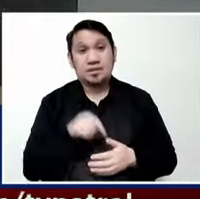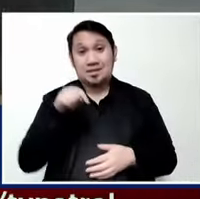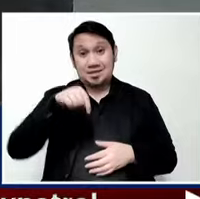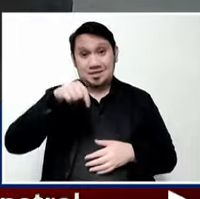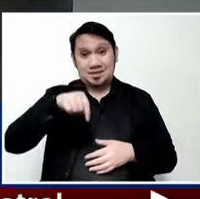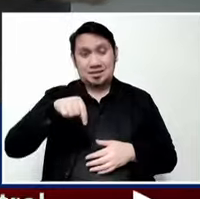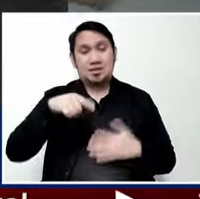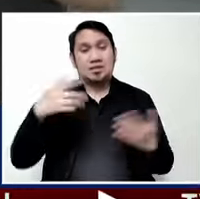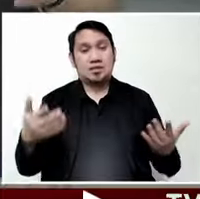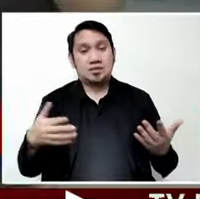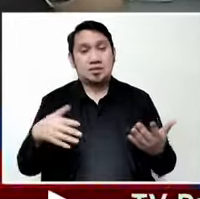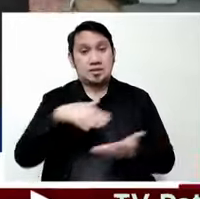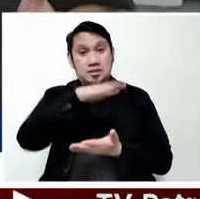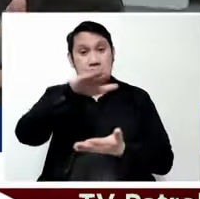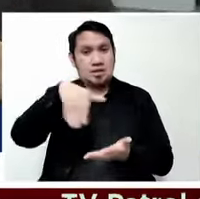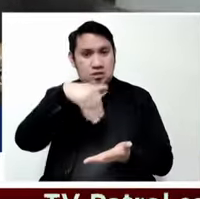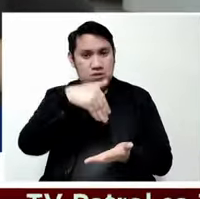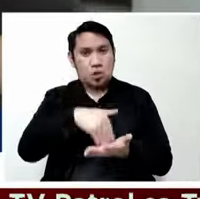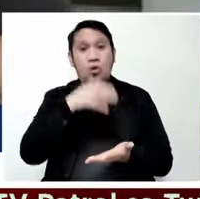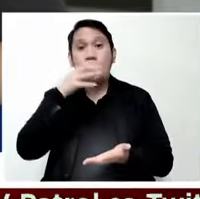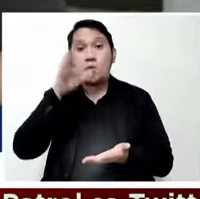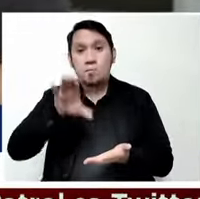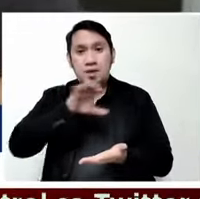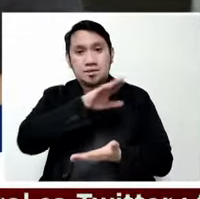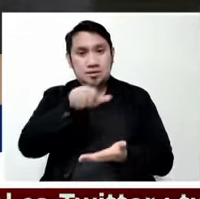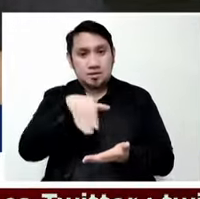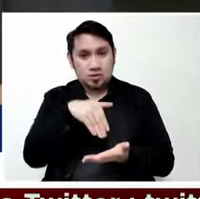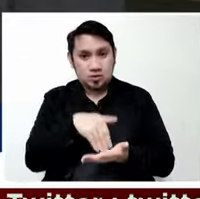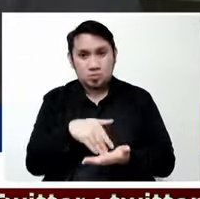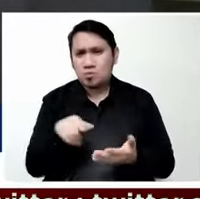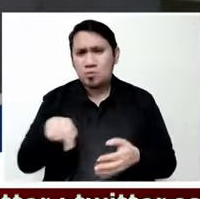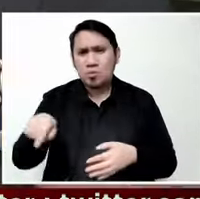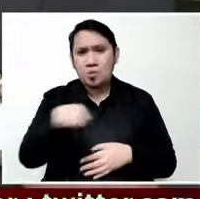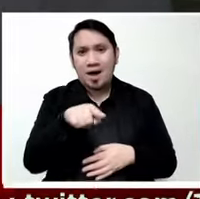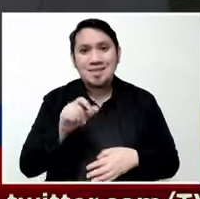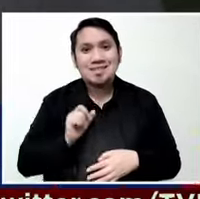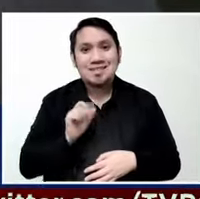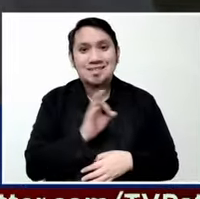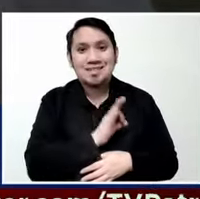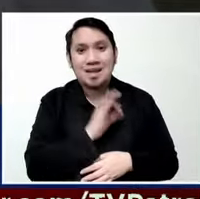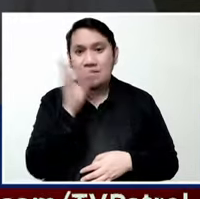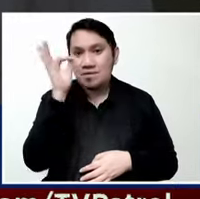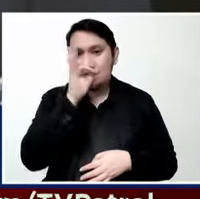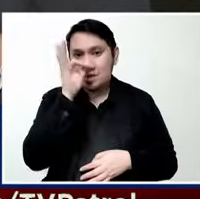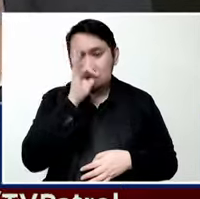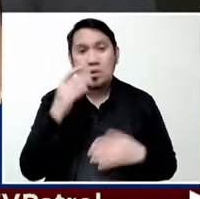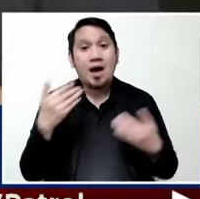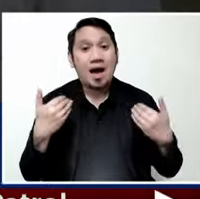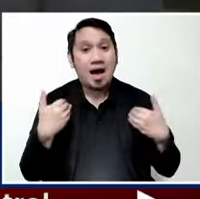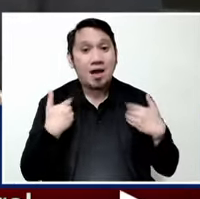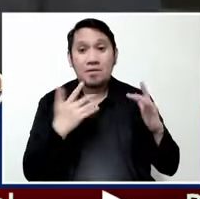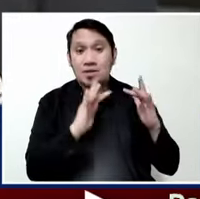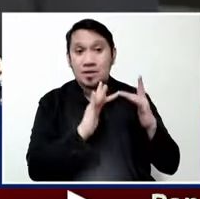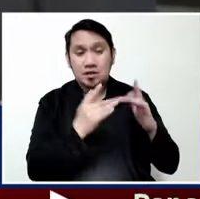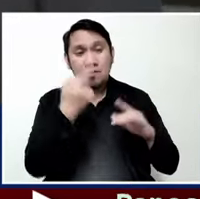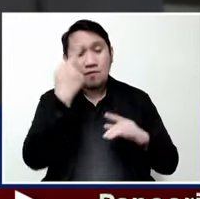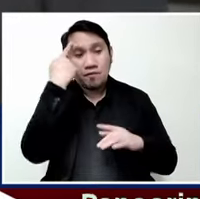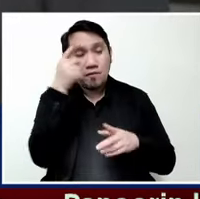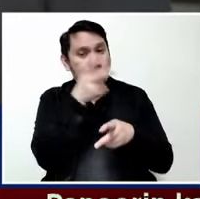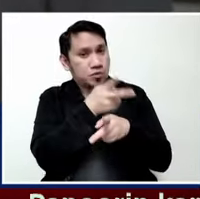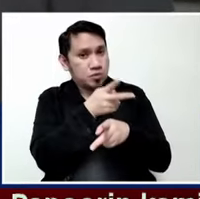ng NGCP na tinatauhan ng mga Pilipino. Dito, may internet pero for monitoring